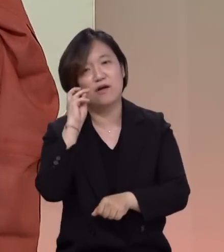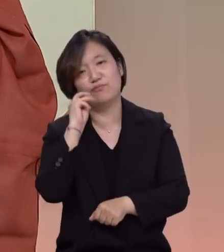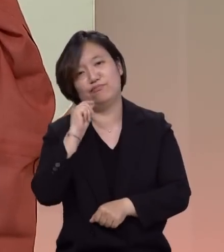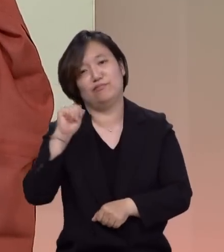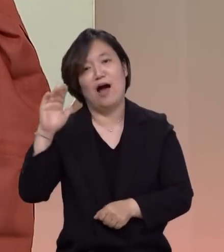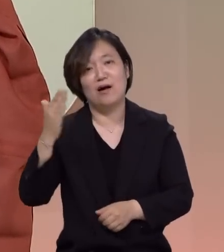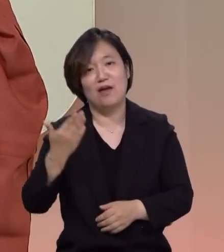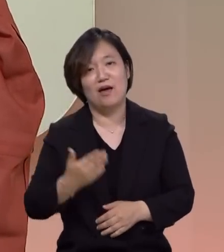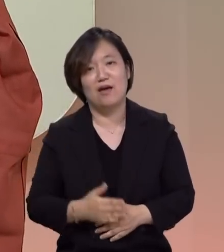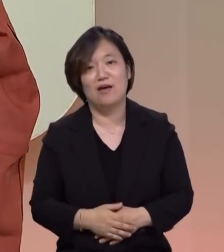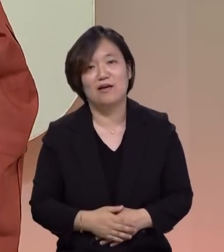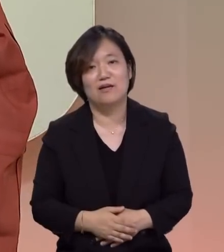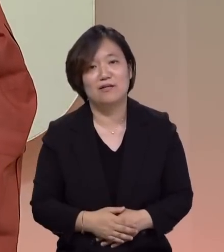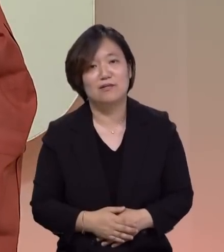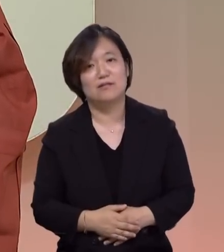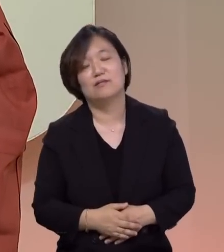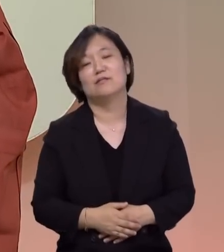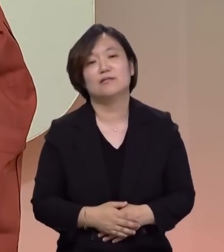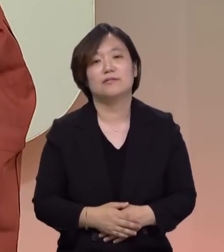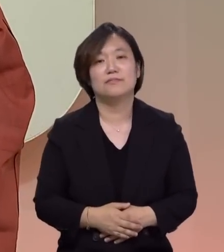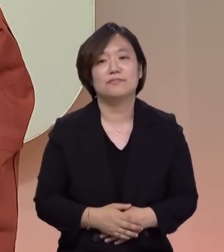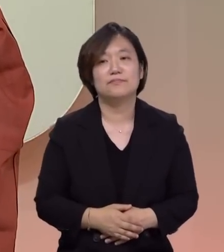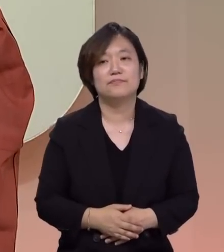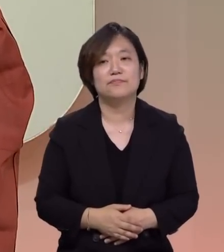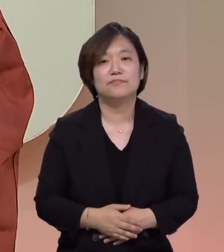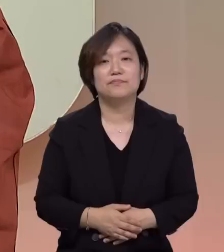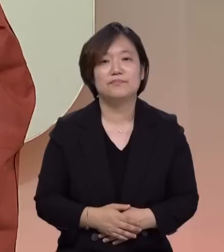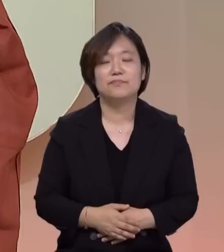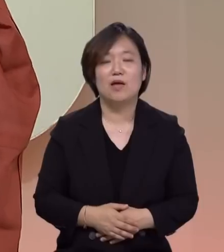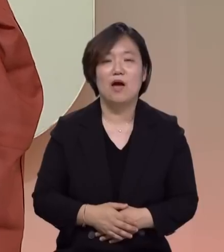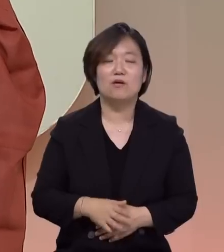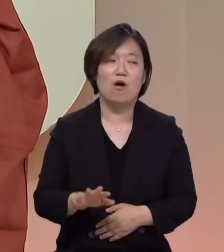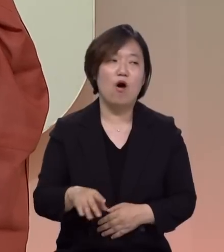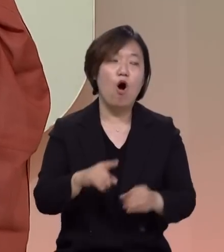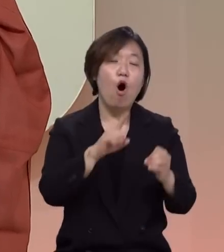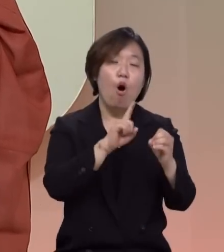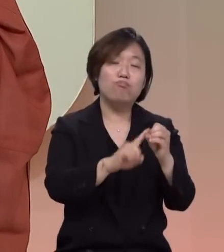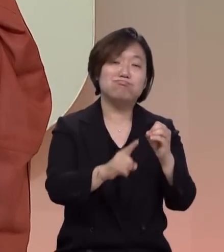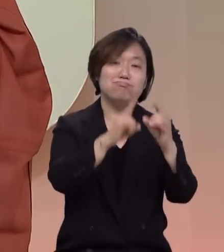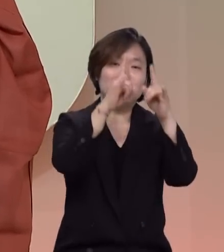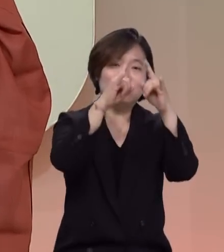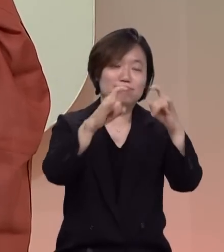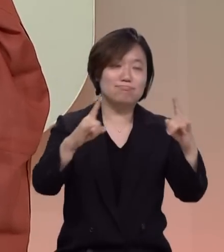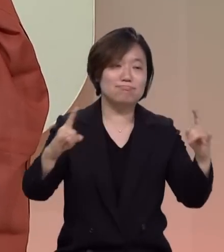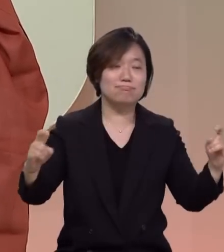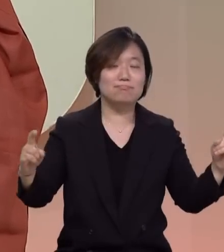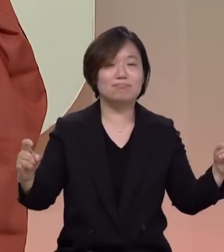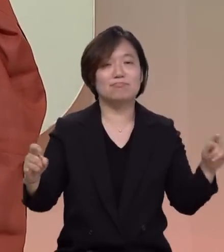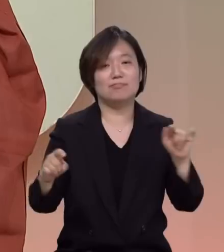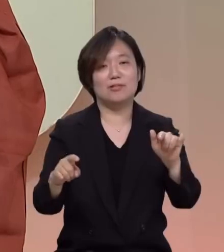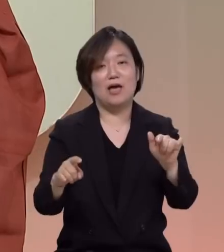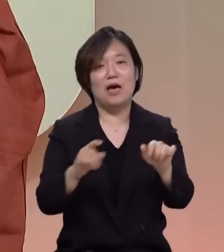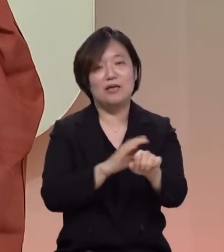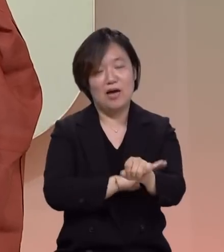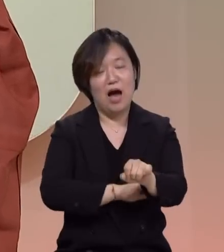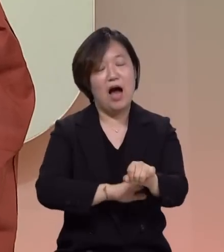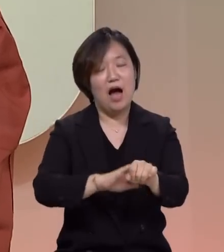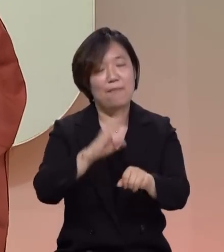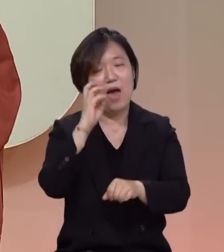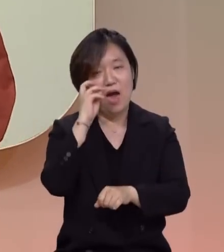하고 일들이 펼쳐지면서 그게 불사가 이렇게 이렇게 이제 시작이 되셨대요